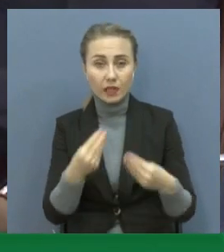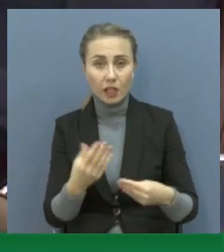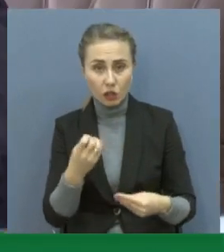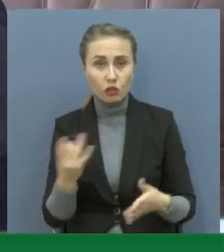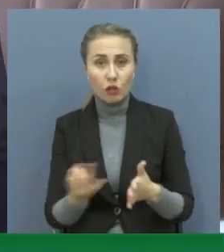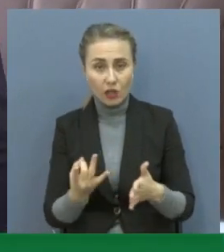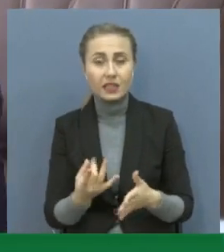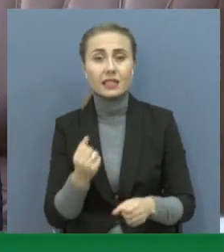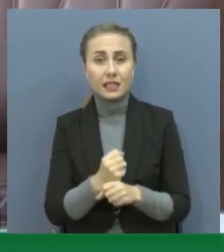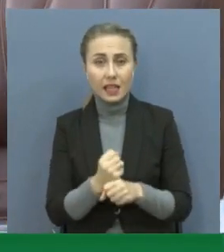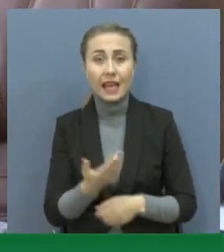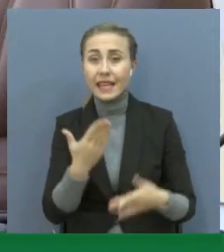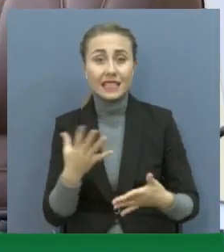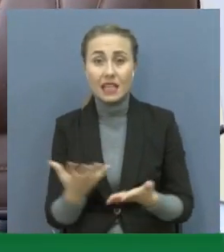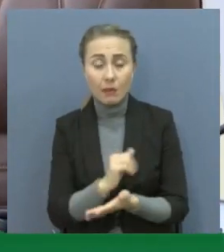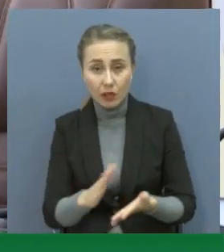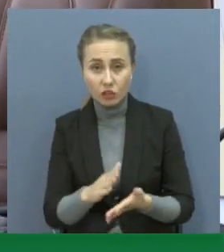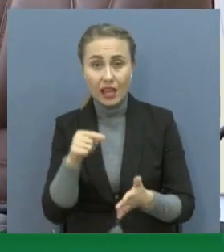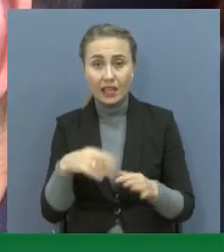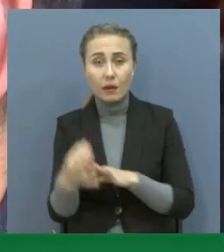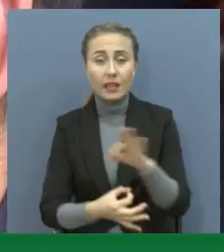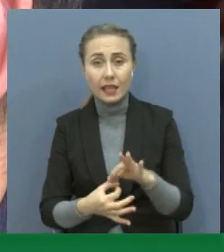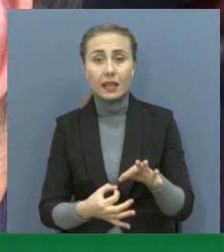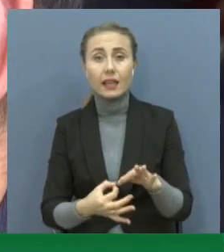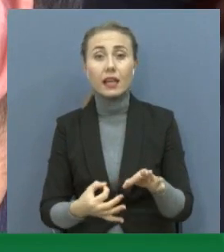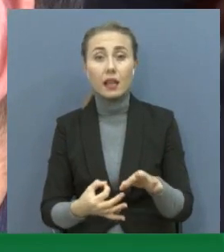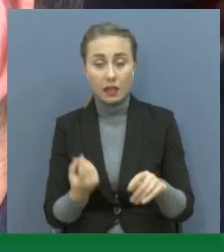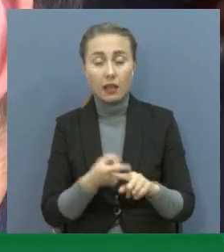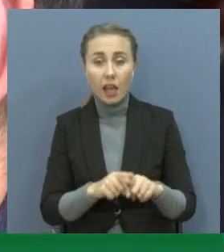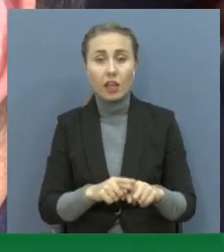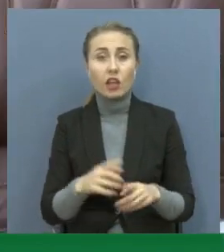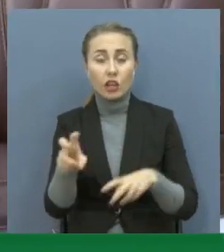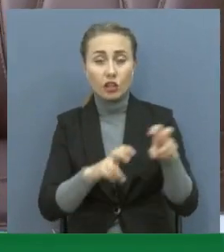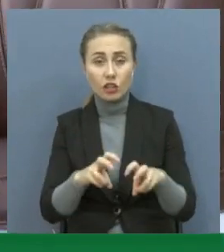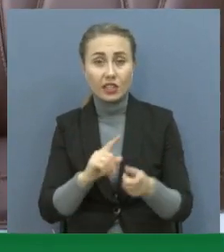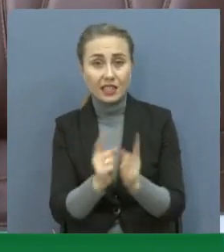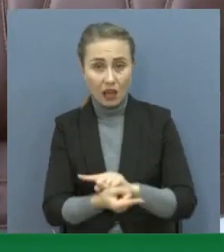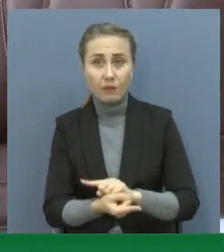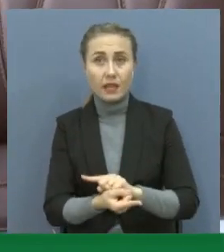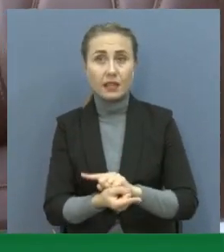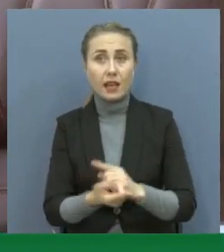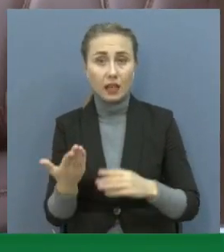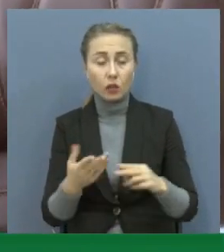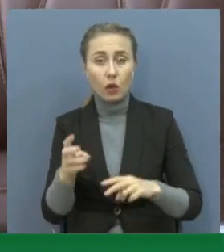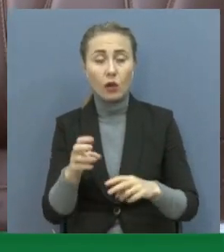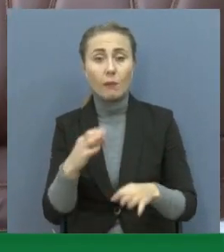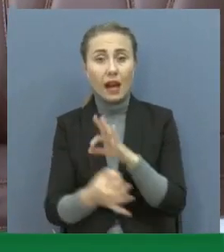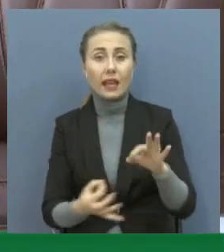видите, сделайте. Если не получается этим проектом, тогда защитите замену. Где-то какие-то проекты у нас есть, которые не...